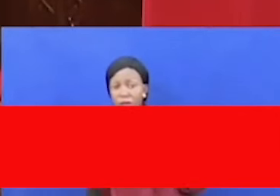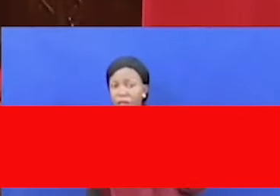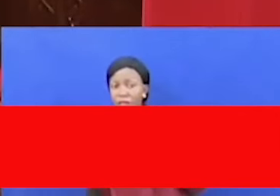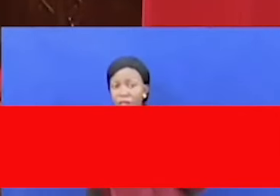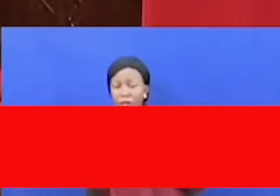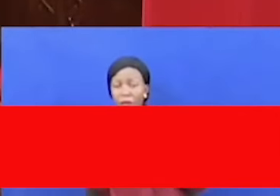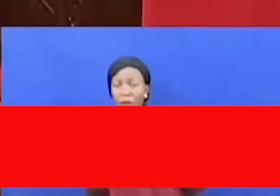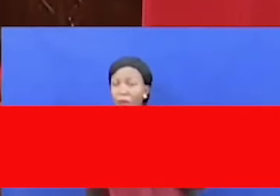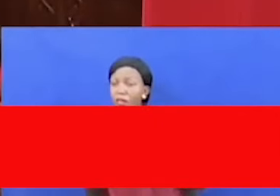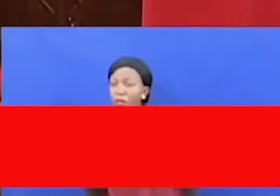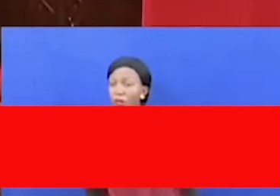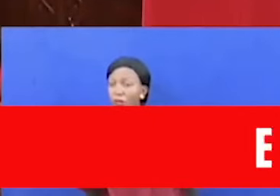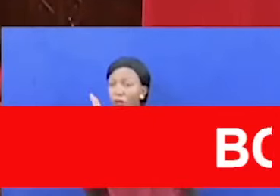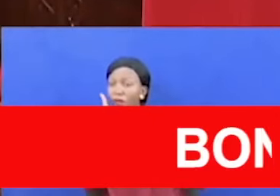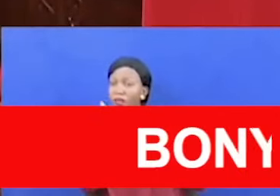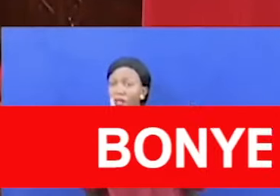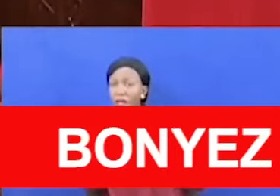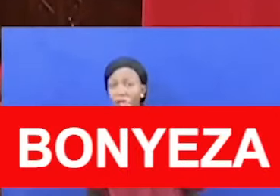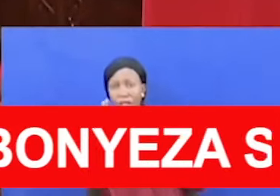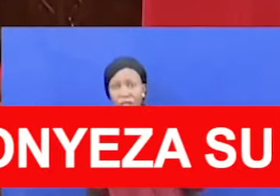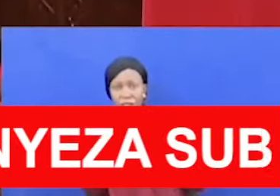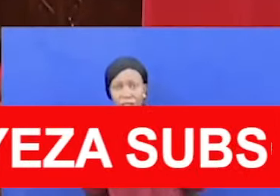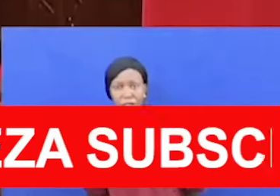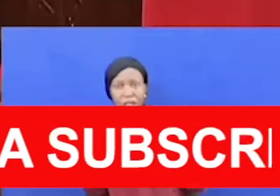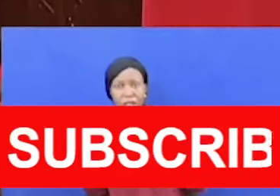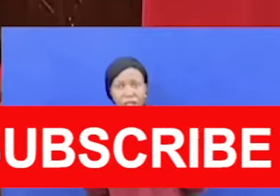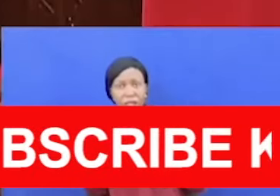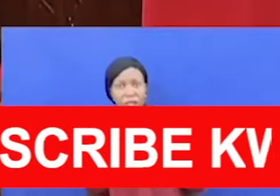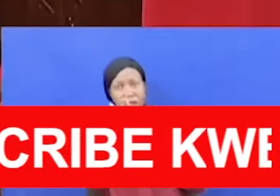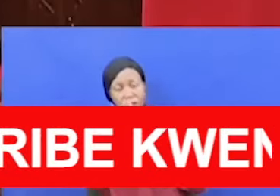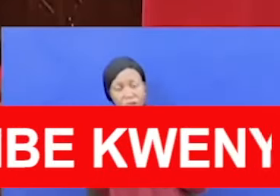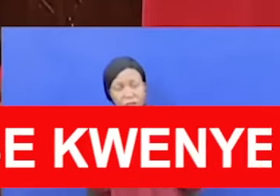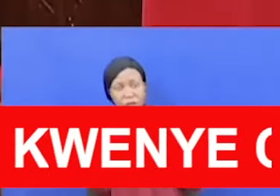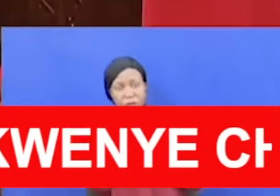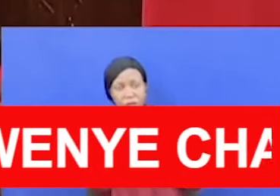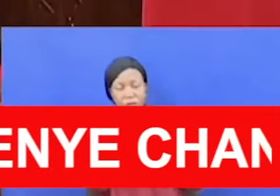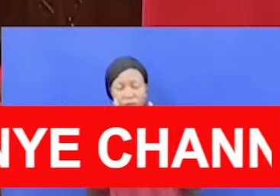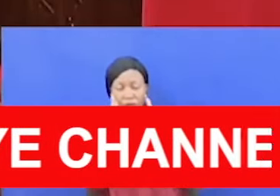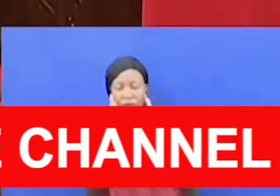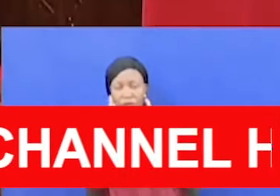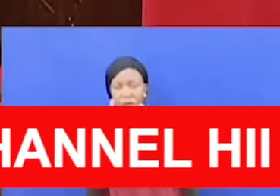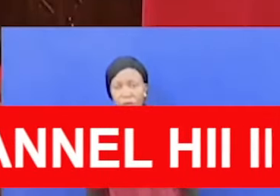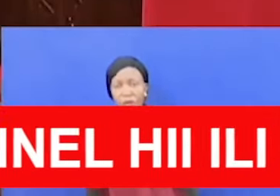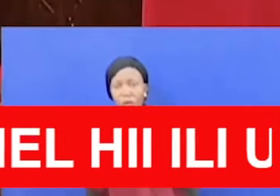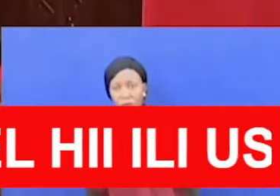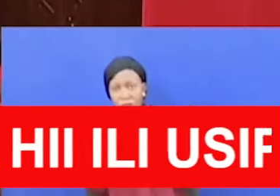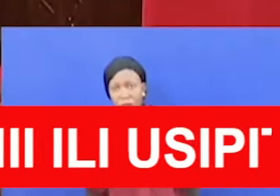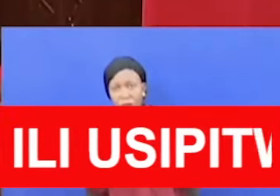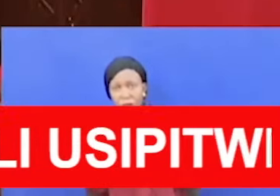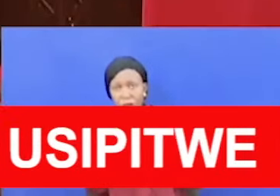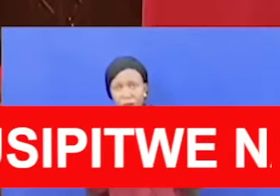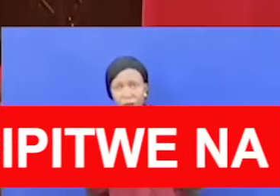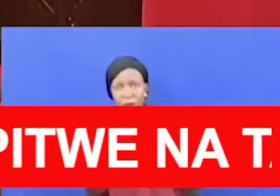vijana wa Kitanzania, lakini jambo hili ninaomba mwongozo wako mheshimiwa speaker, na ikiwezekana nitatoa hoja ili wenzangu